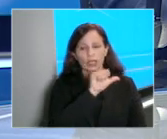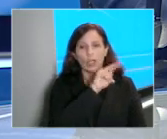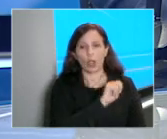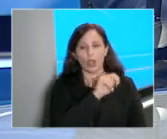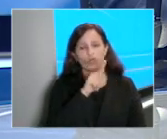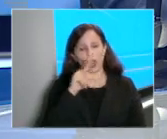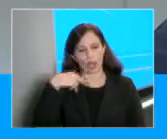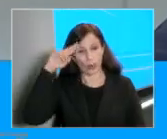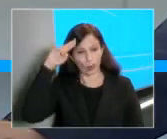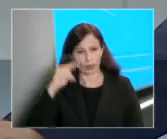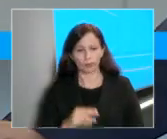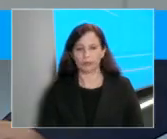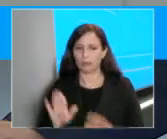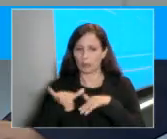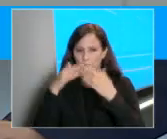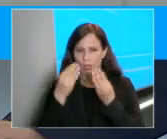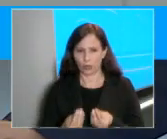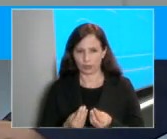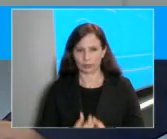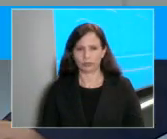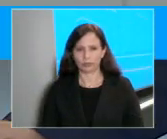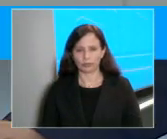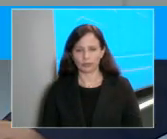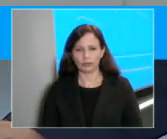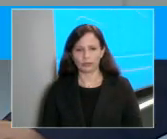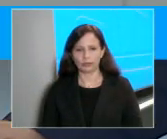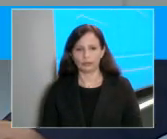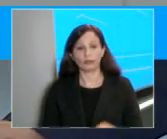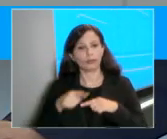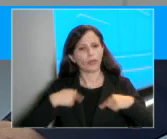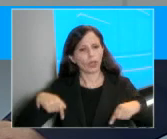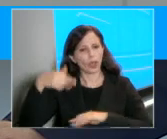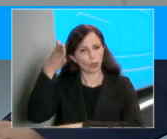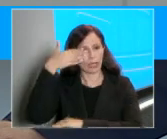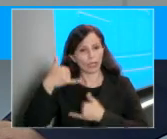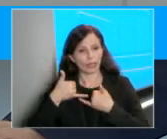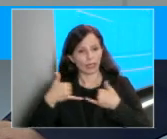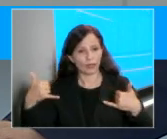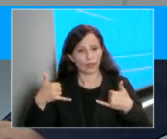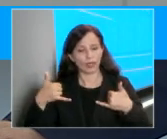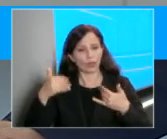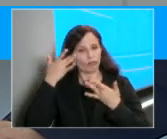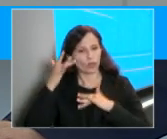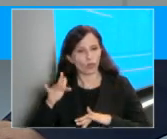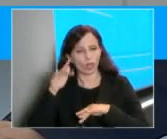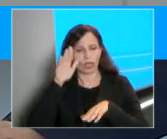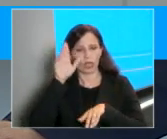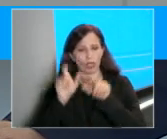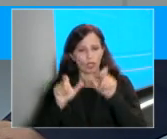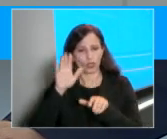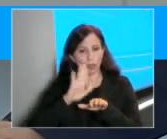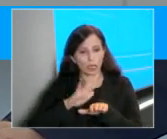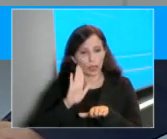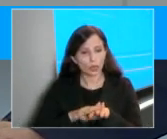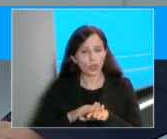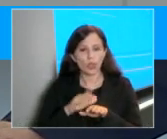עידן. בוקר טוב. תשמעו, זה שאנחנו אמורים להיות מדינת רווחה שדואגת לבעלי המקצוע, כדי שמקצועות ישנים